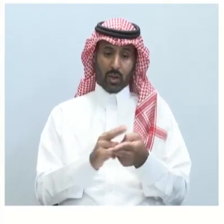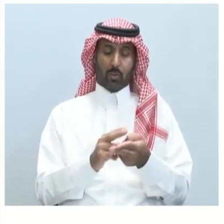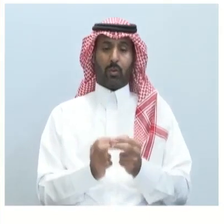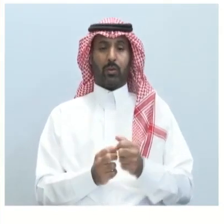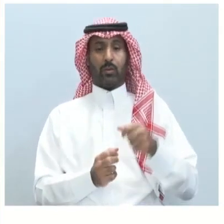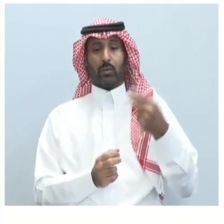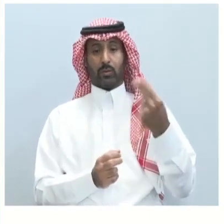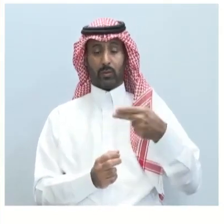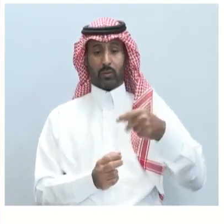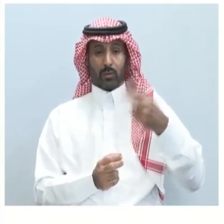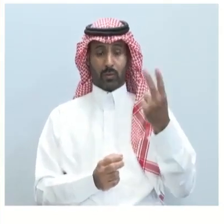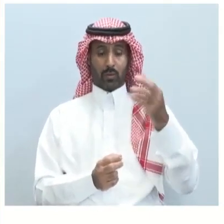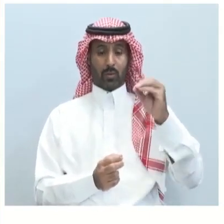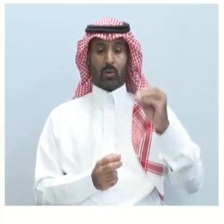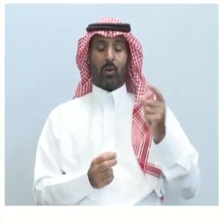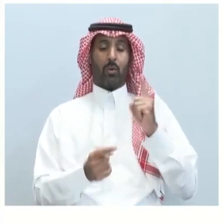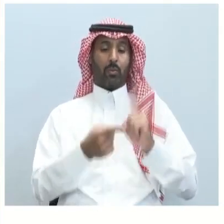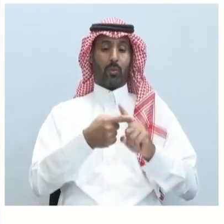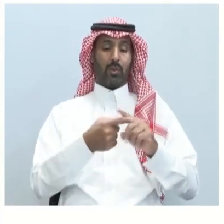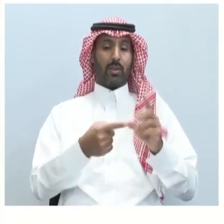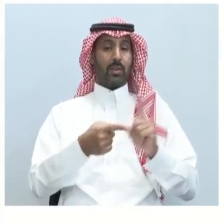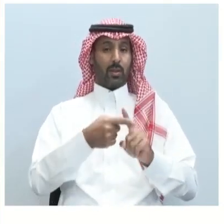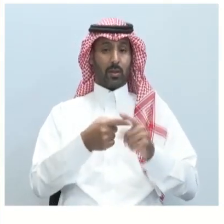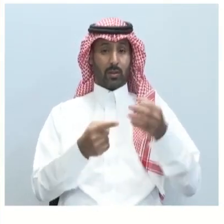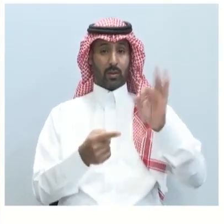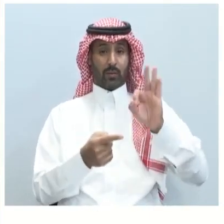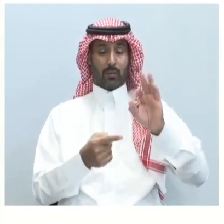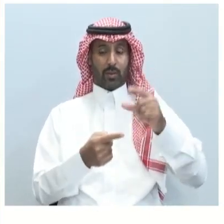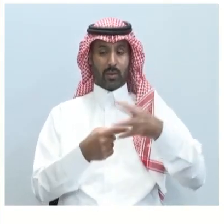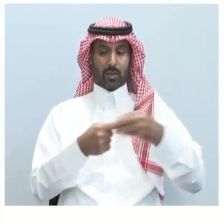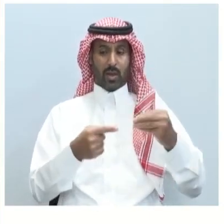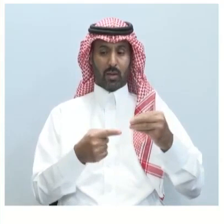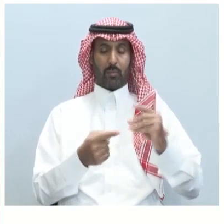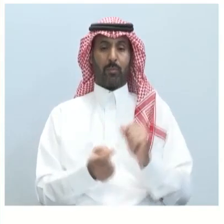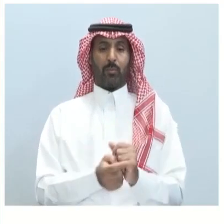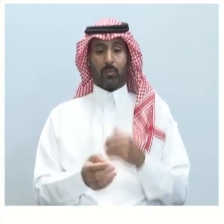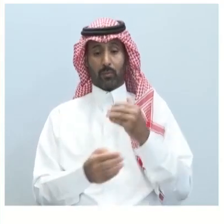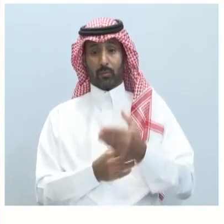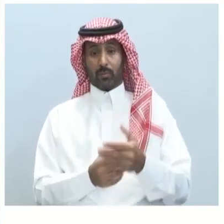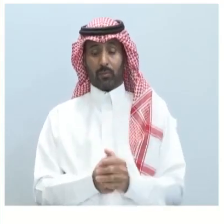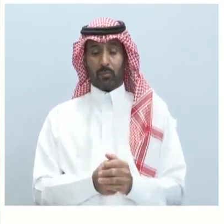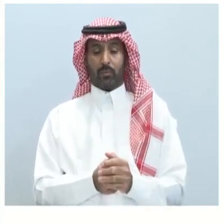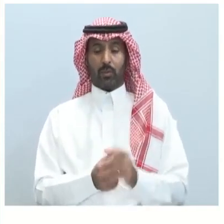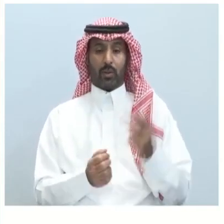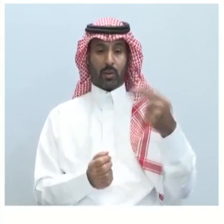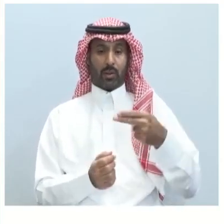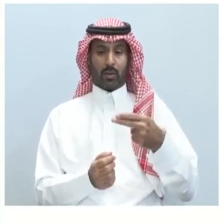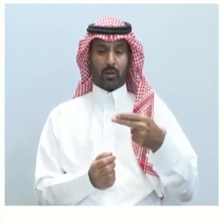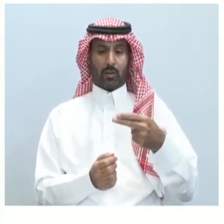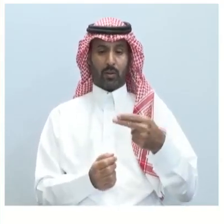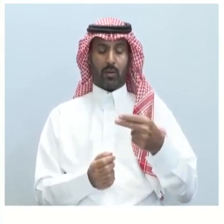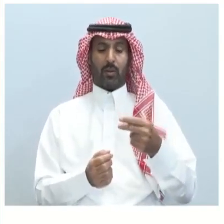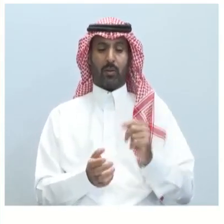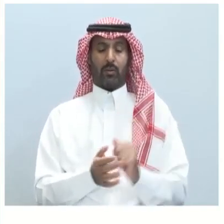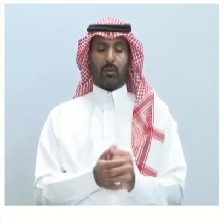موجب زائدا اف سالب اف سالب اذا ما الذي حدث هنا اللي حدث انه الهيدروجين اللي